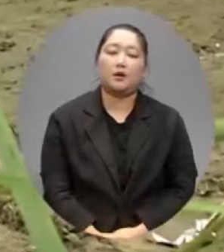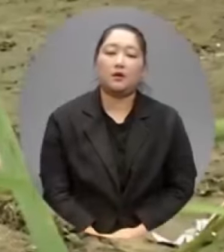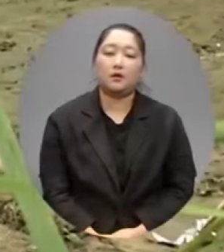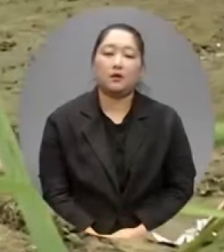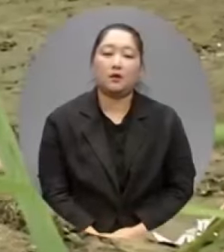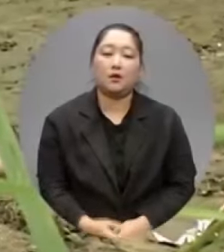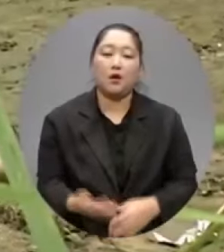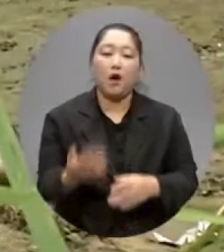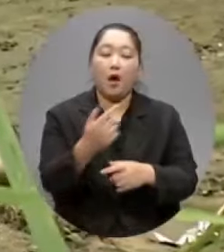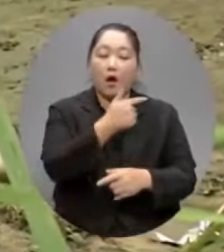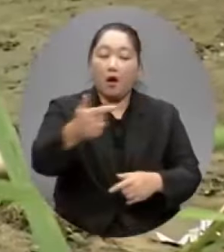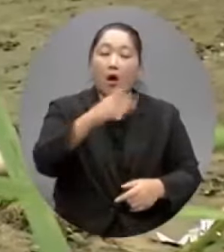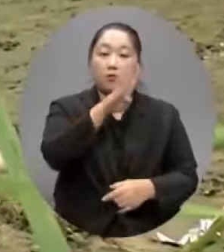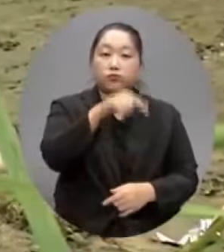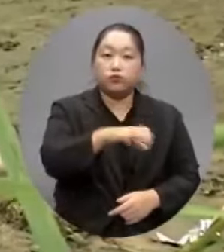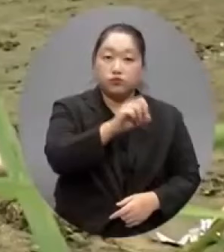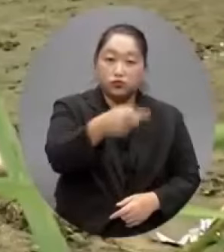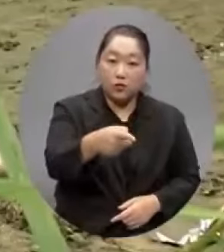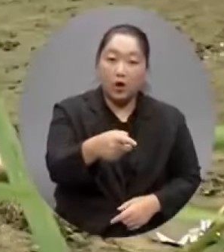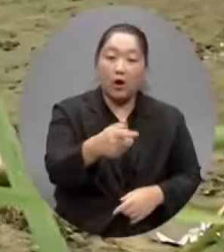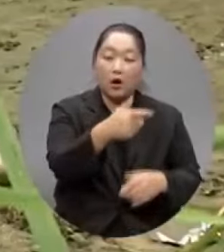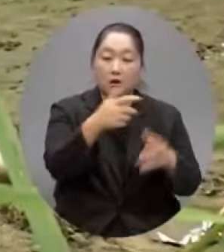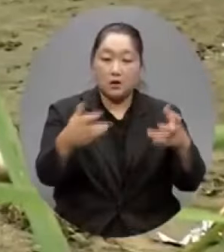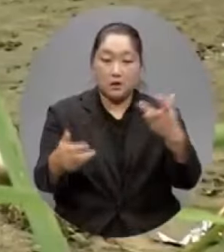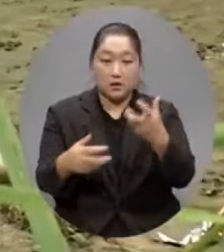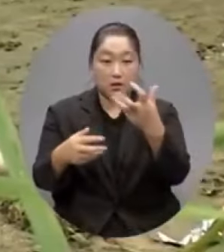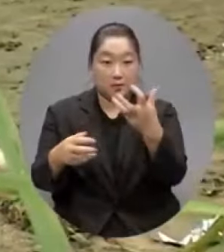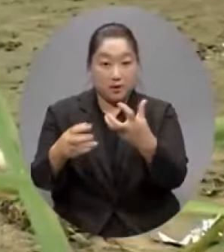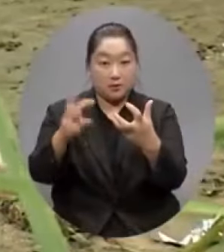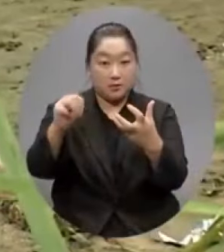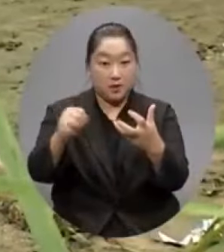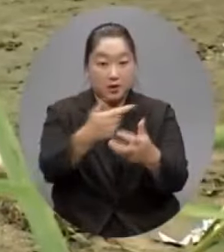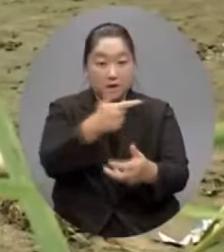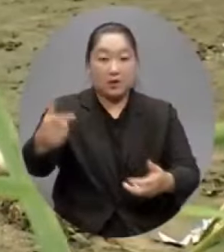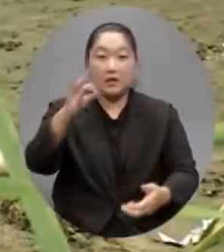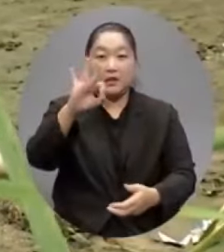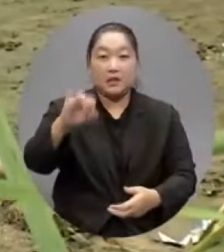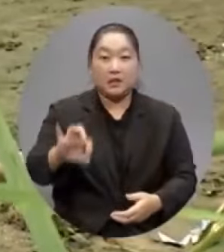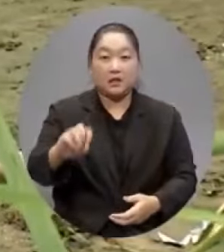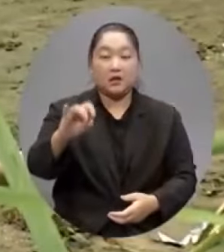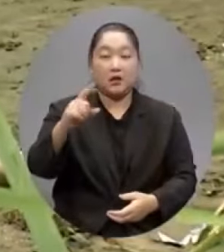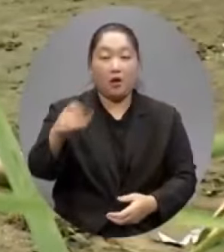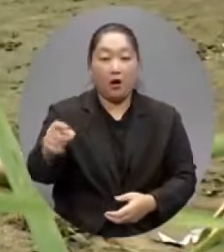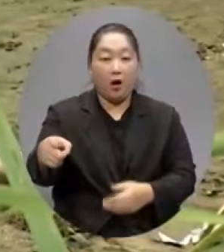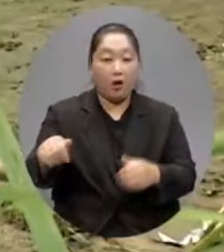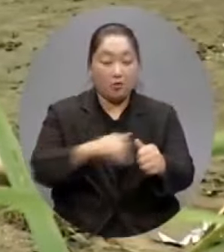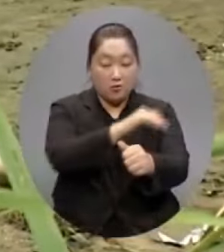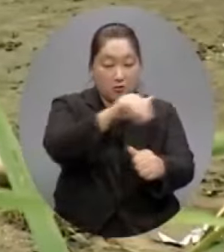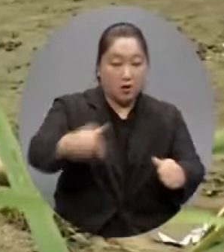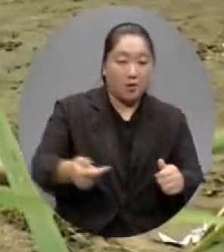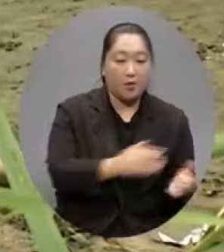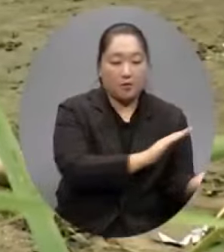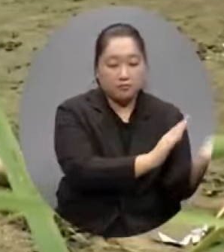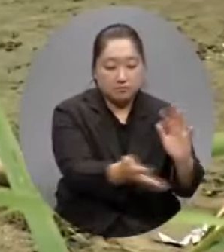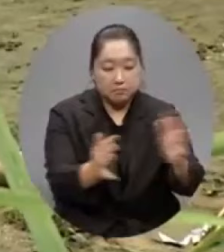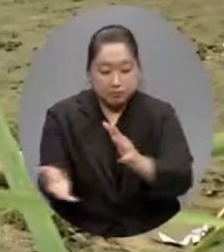어른 손바닥만한 붕어부터 크기 7, 80cm가 넘는 대형 잉어까지 저수지 주변에는 죽은